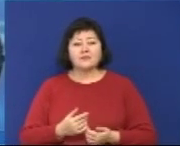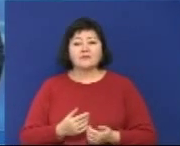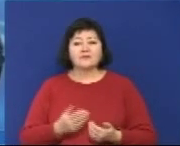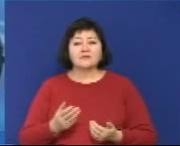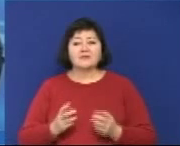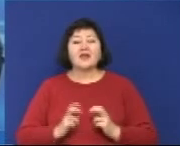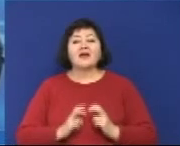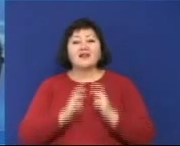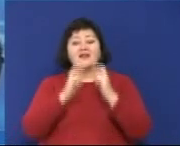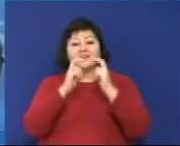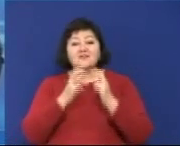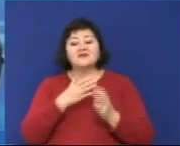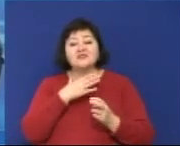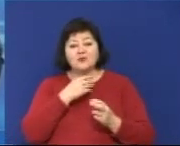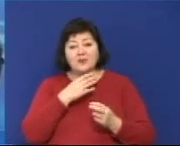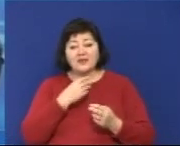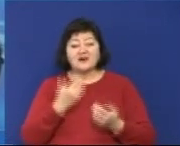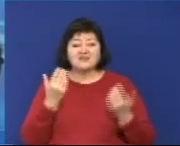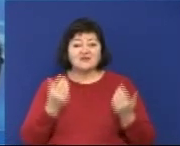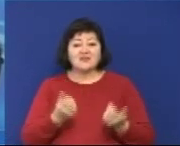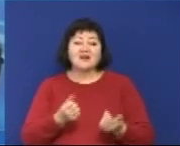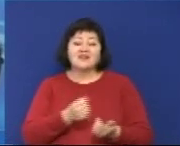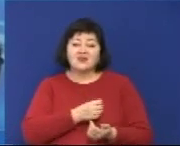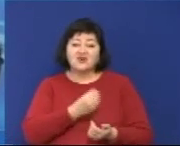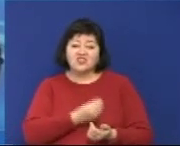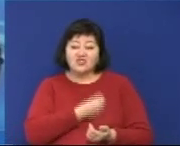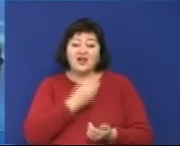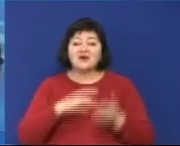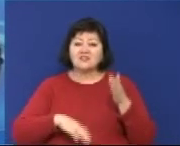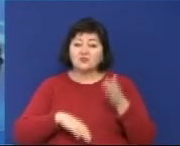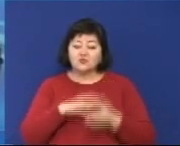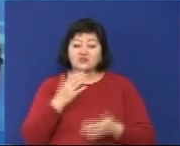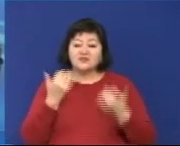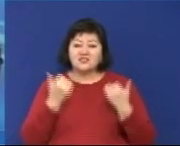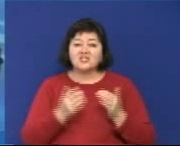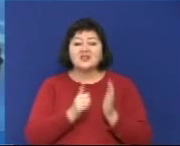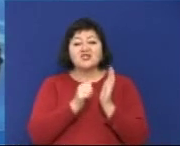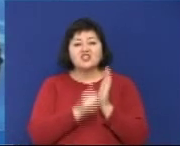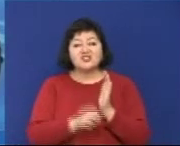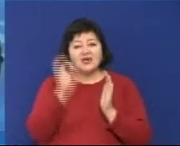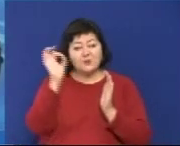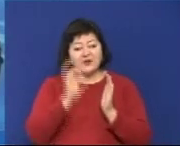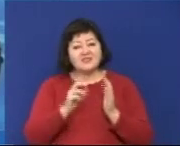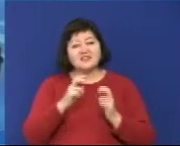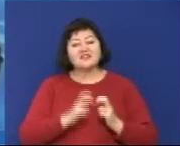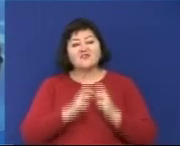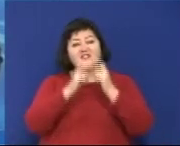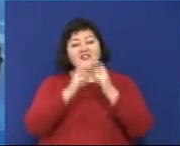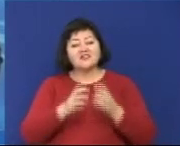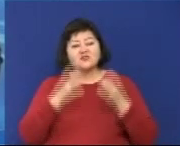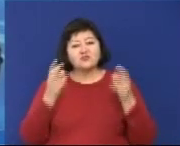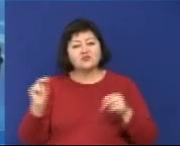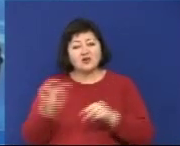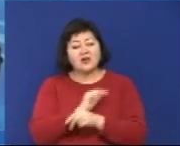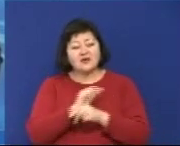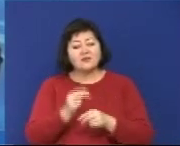Состояние лифтов в жилых домах семей оставляет желать лучшего. На сегодняшний день 60% лифтов требуют замены, а порядка 117 из